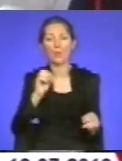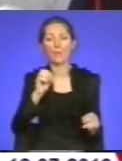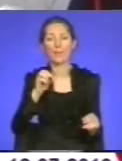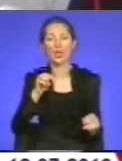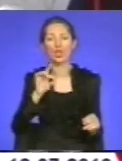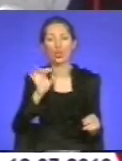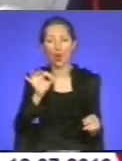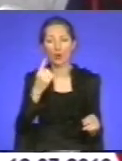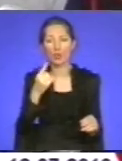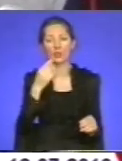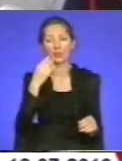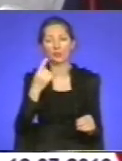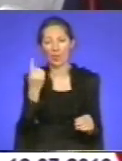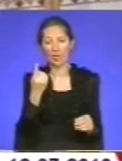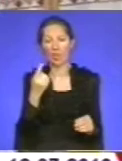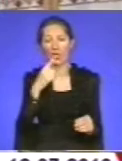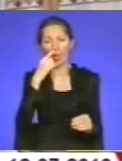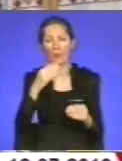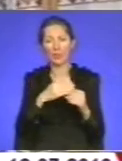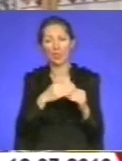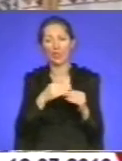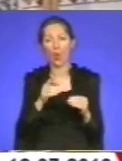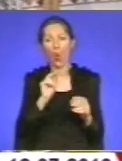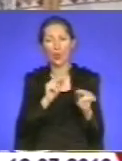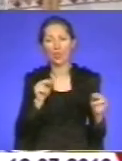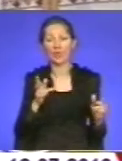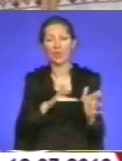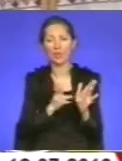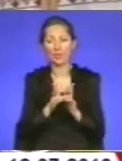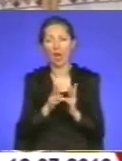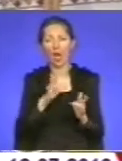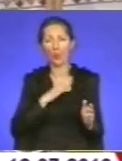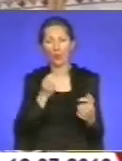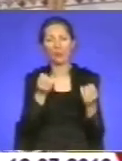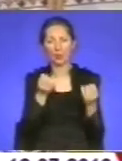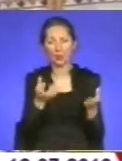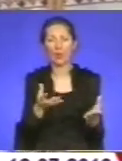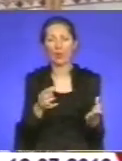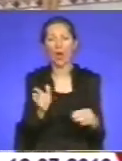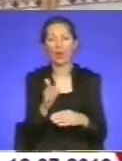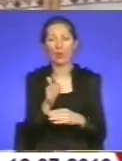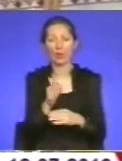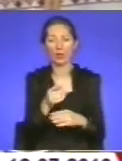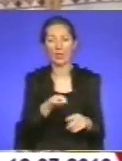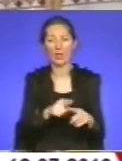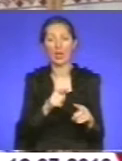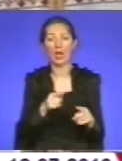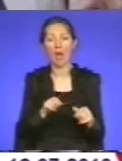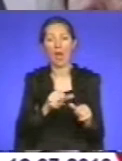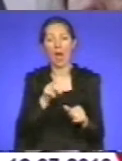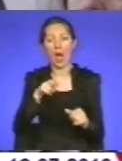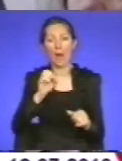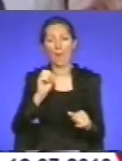учнів Христа. Спочатку був простим рибалкою, на відміну від апостола Павла, який народився в знатній родині.